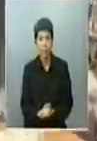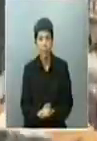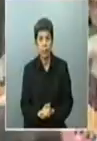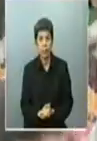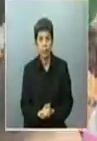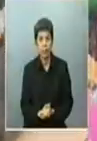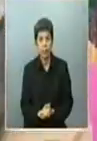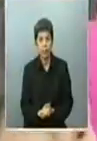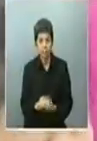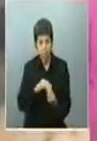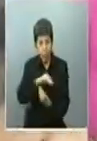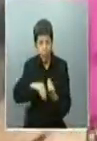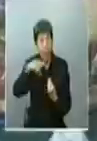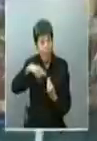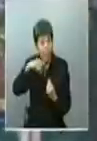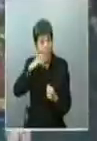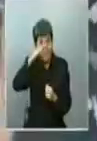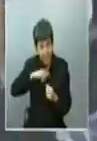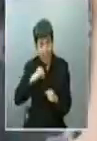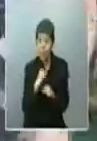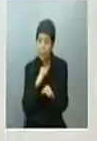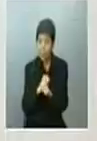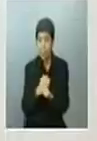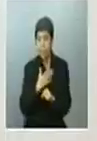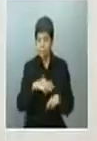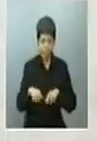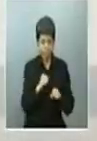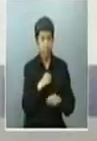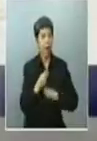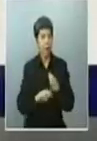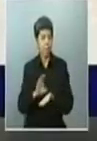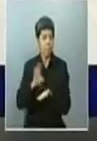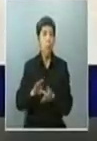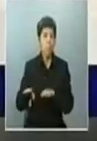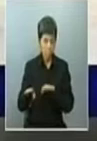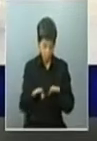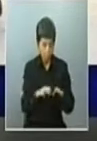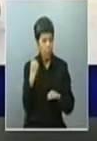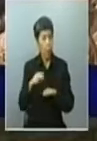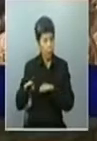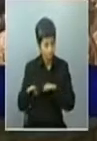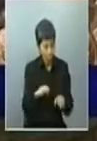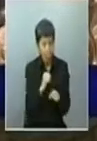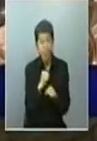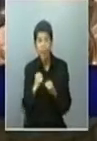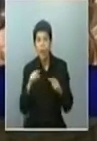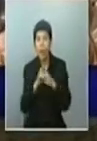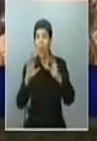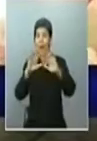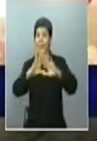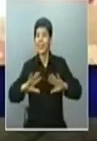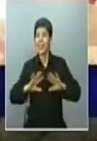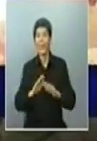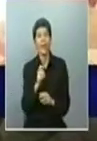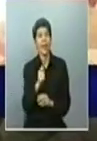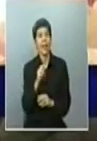ปัจจุบันเขตเศรษฐกิจพิเศษต่างๆของไทยพร้อมแล้วสำหรับการค้าการลงทุนและการท่องเที่ยวรองรับประชาคมเศรษฐกิจอาเซียนหรือ